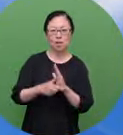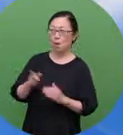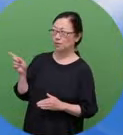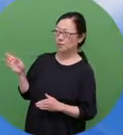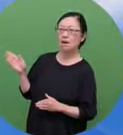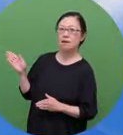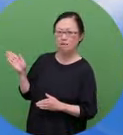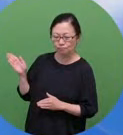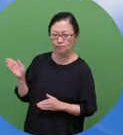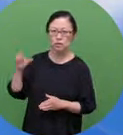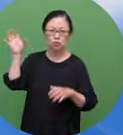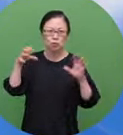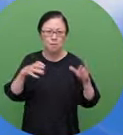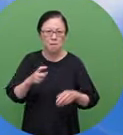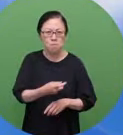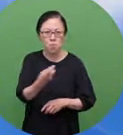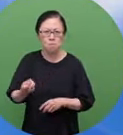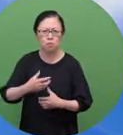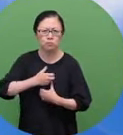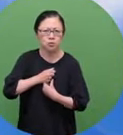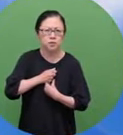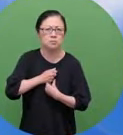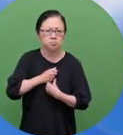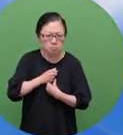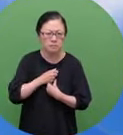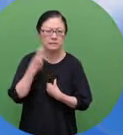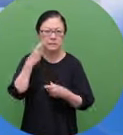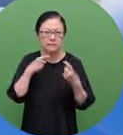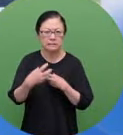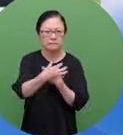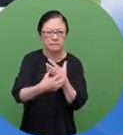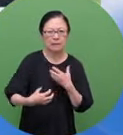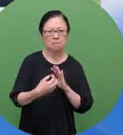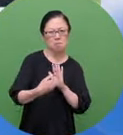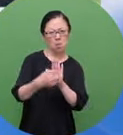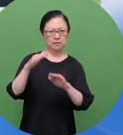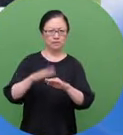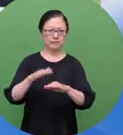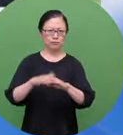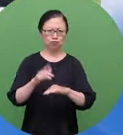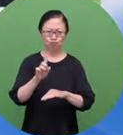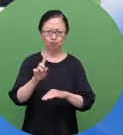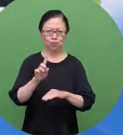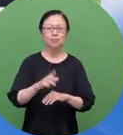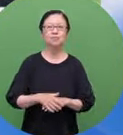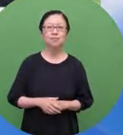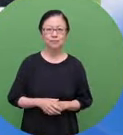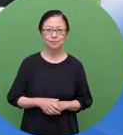今週のテーマは熊出没注意、GG 被害防止対策。